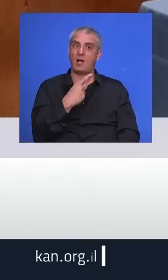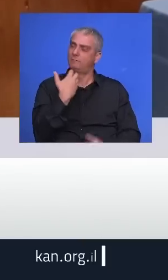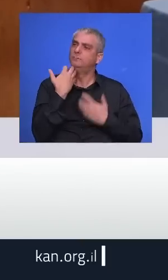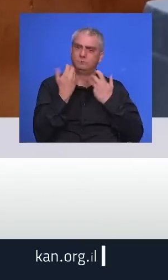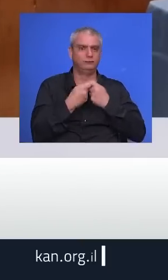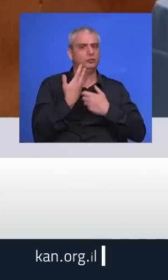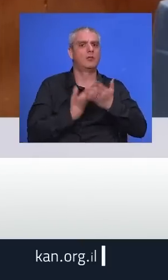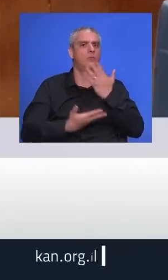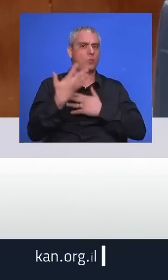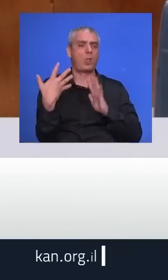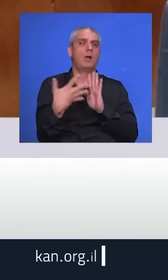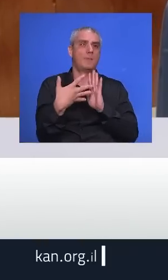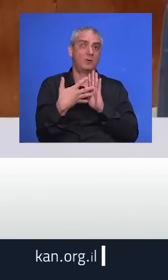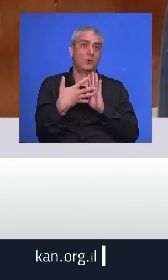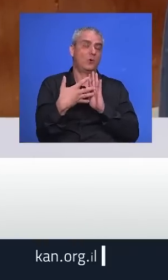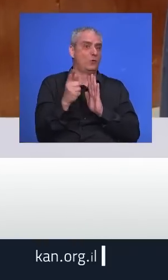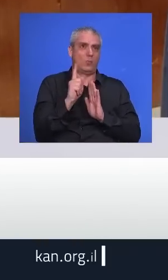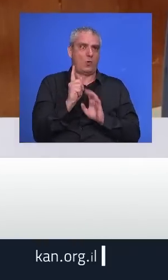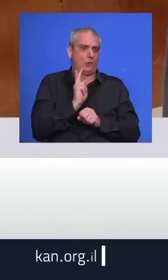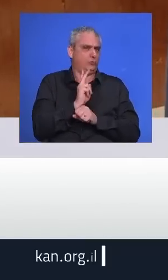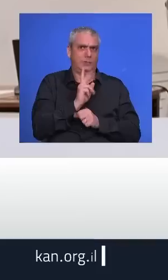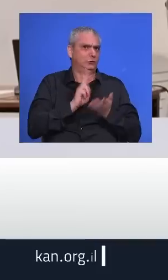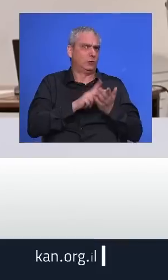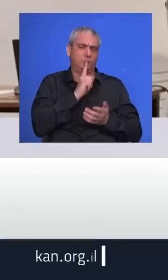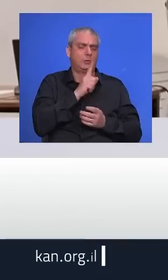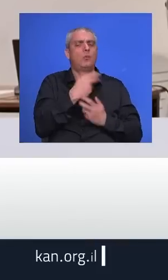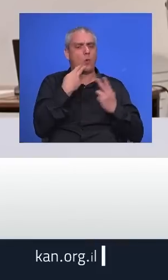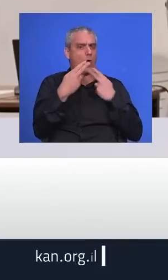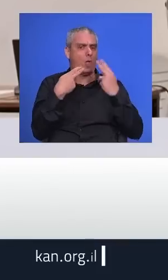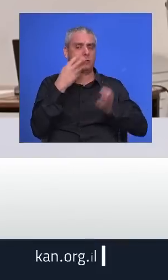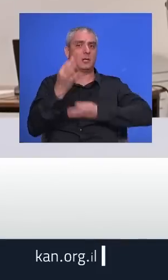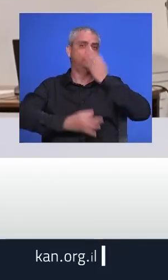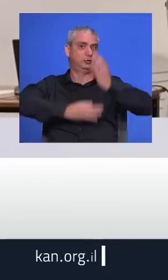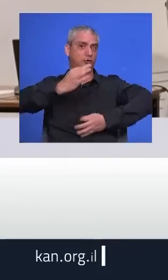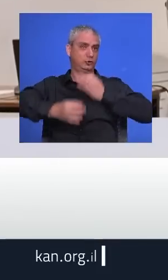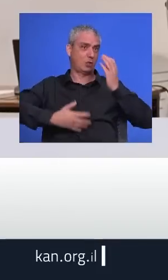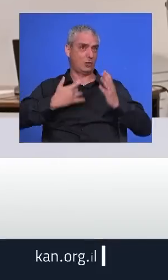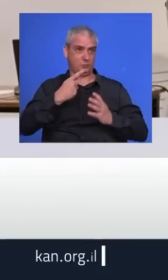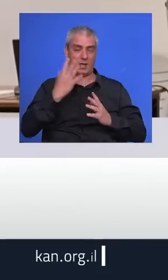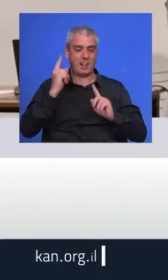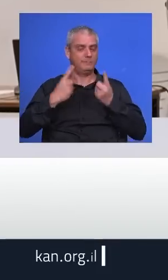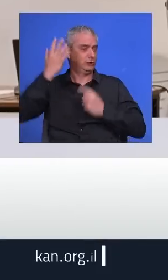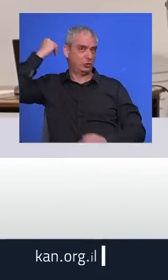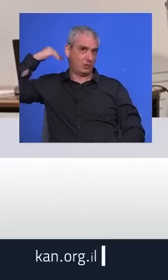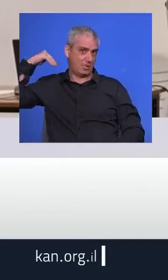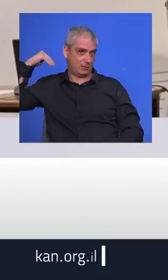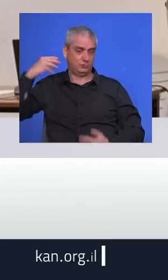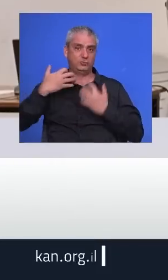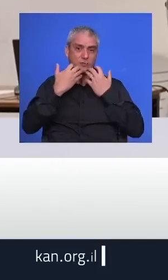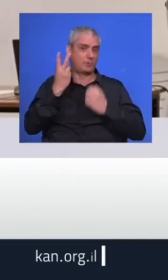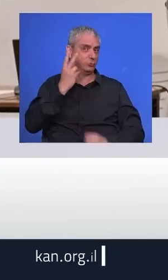פעולה בחקירתו, הוא בעצם לא שומר על זכות השתיקה, אלא עונה לשאלות החוקרים על אותם אירועים שמתארות